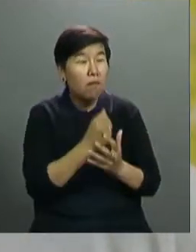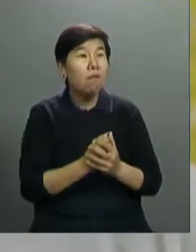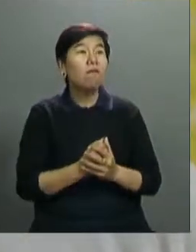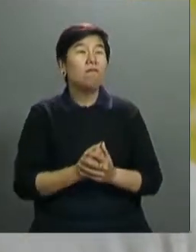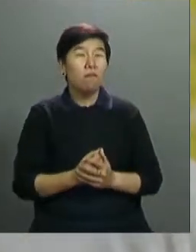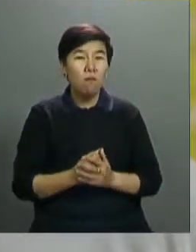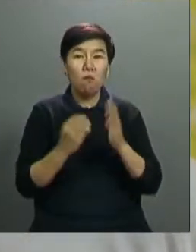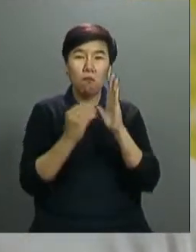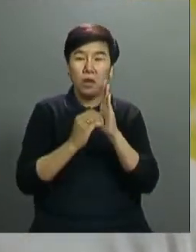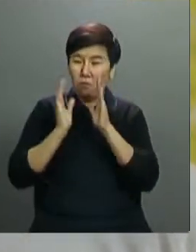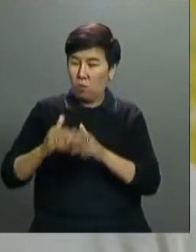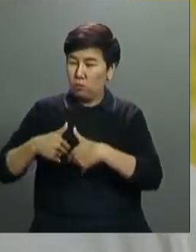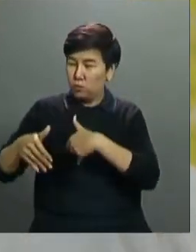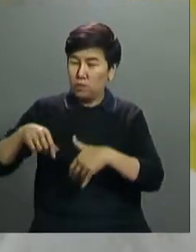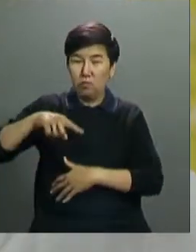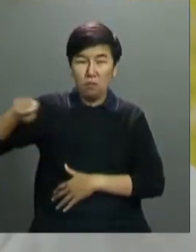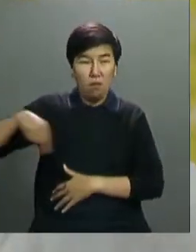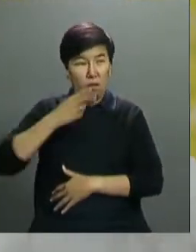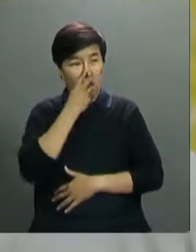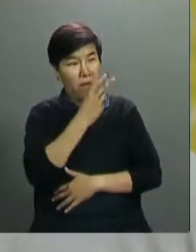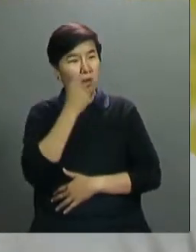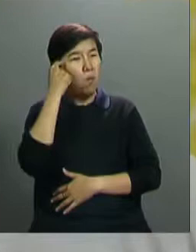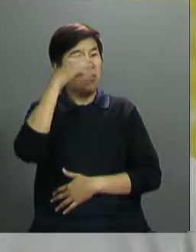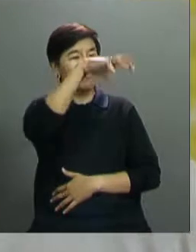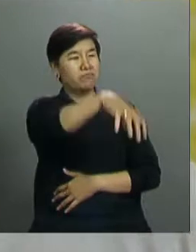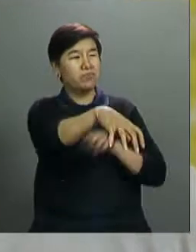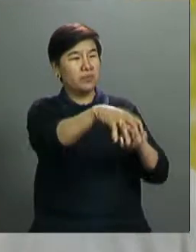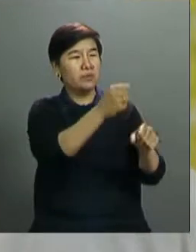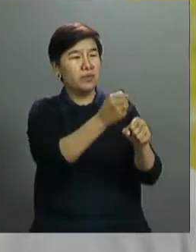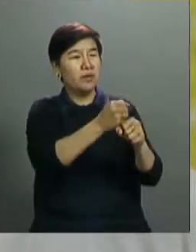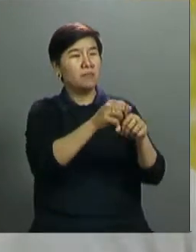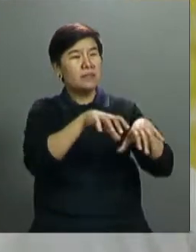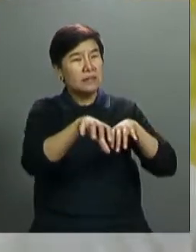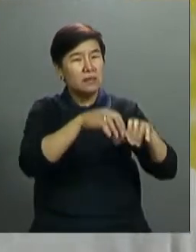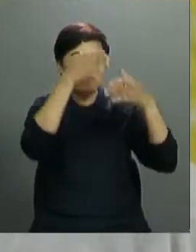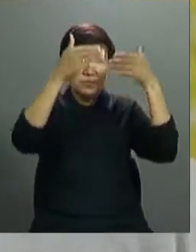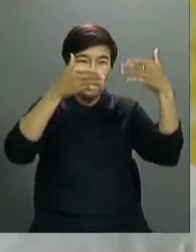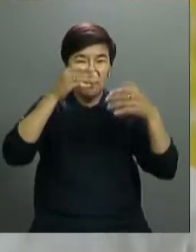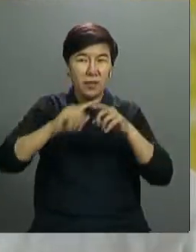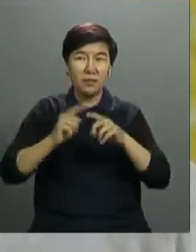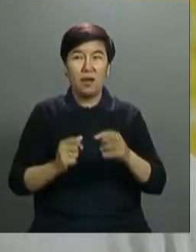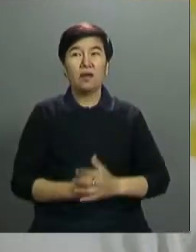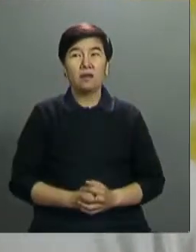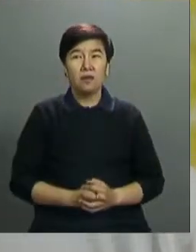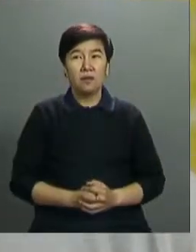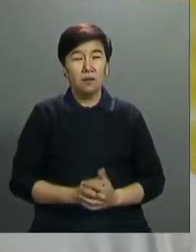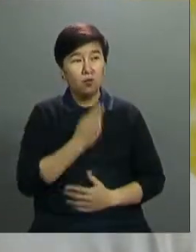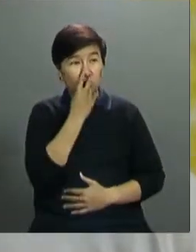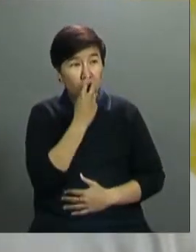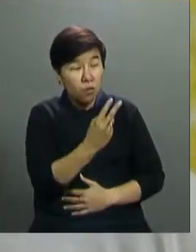ห็นว่าเออมันเราน่าจะมีพื้นที่ดีๆแบบนี้ให้กับตัวเราเองให้